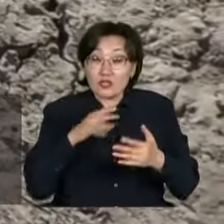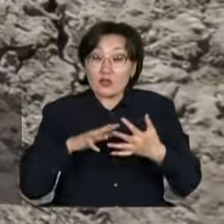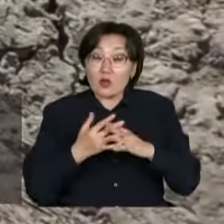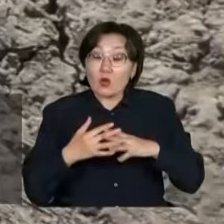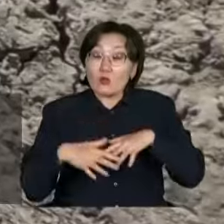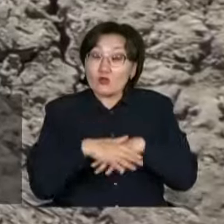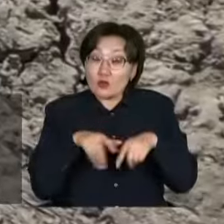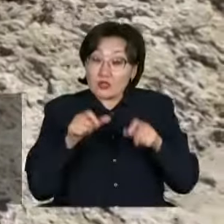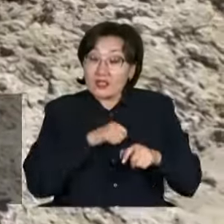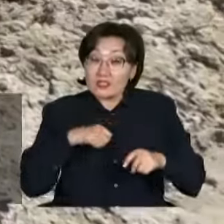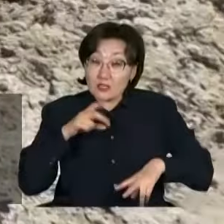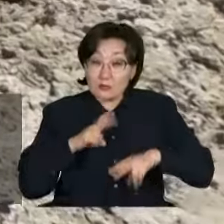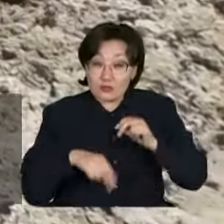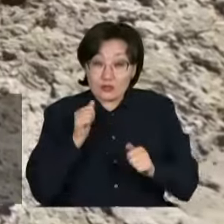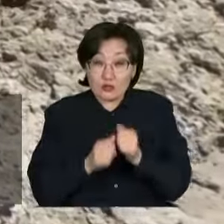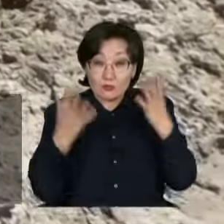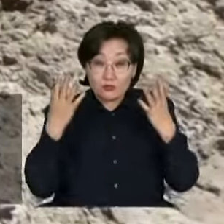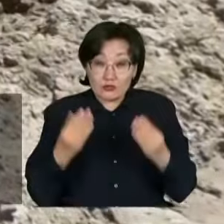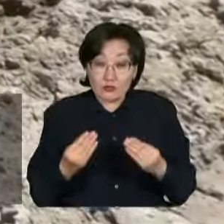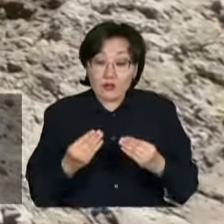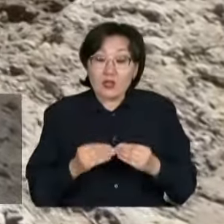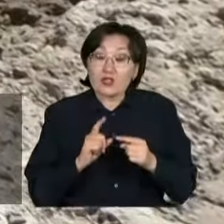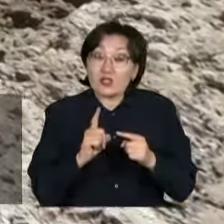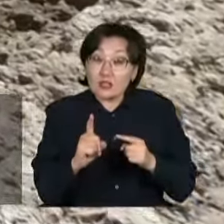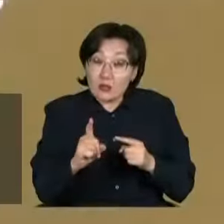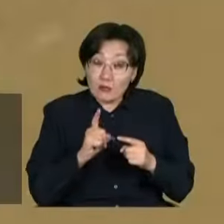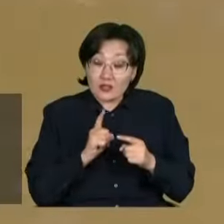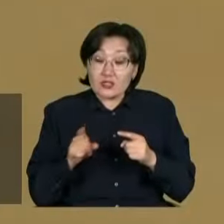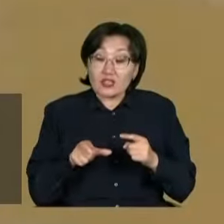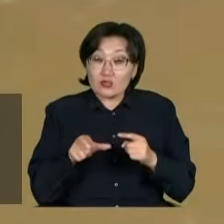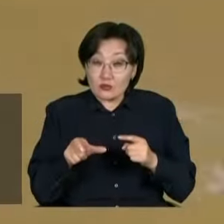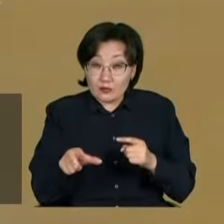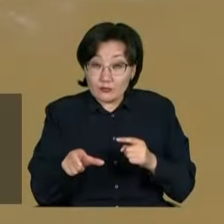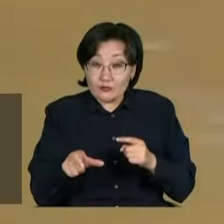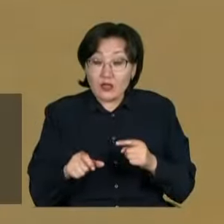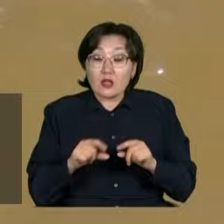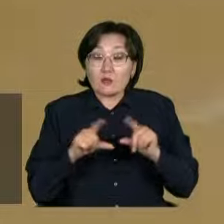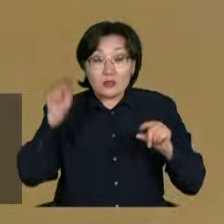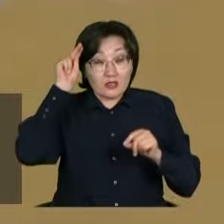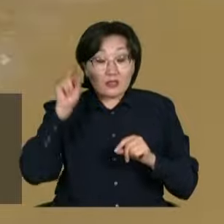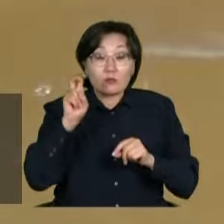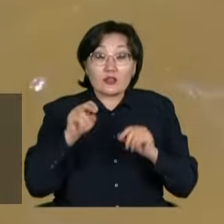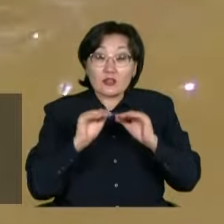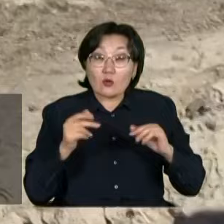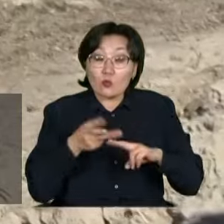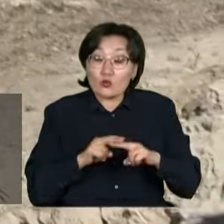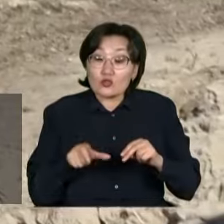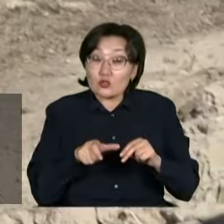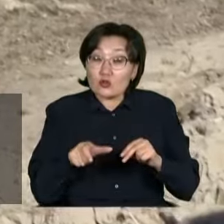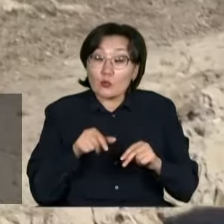тұрғындары жасап алған. Күн сайын қызмет үшін қоспетке қатынайтындарды бұлай қойғанда мектепке баратын балада осы жолдан